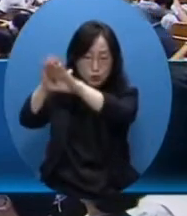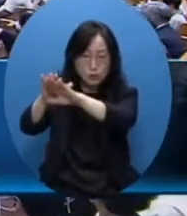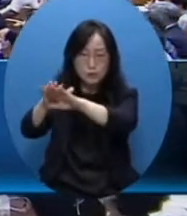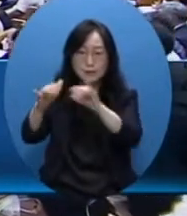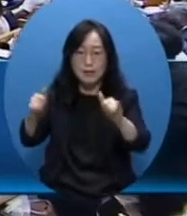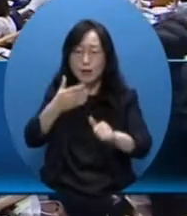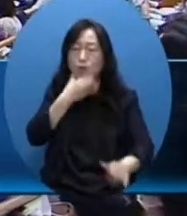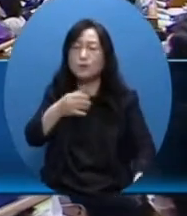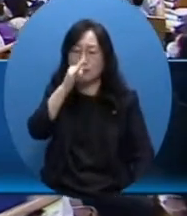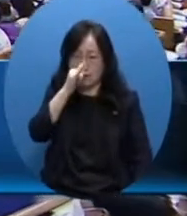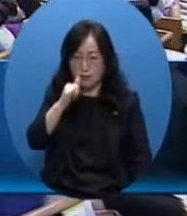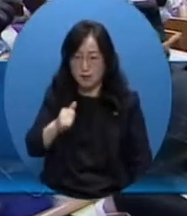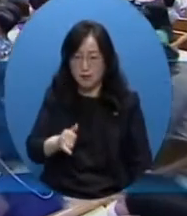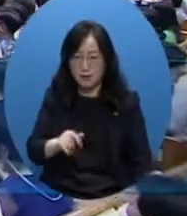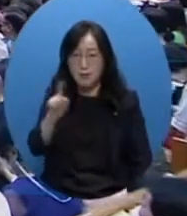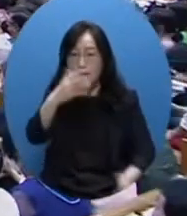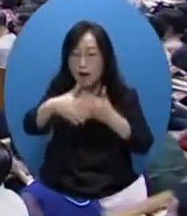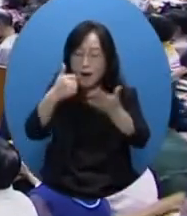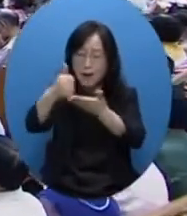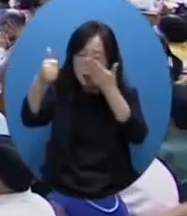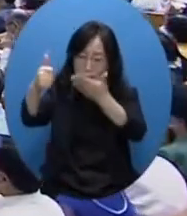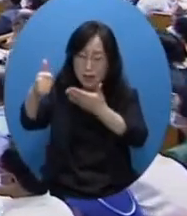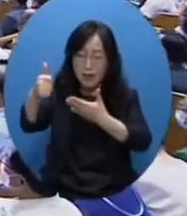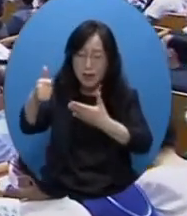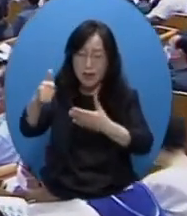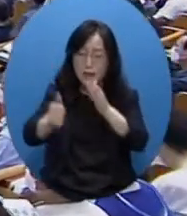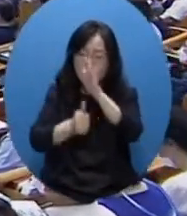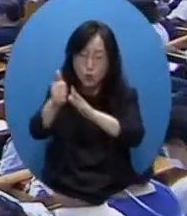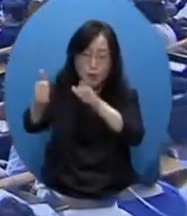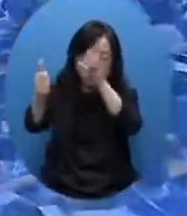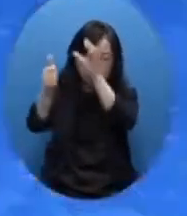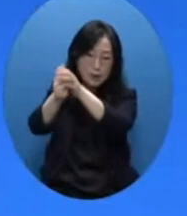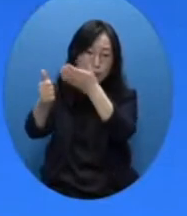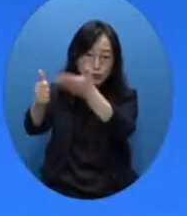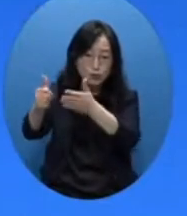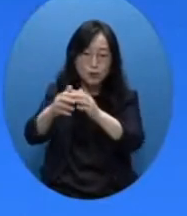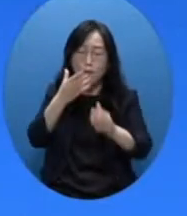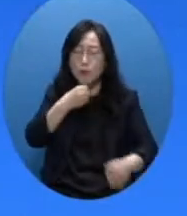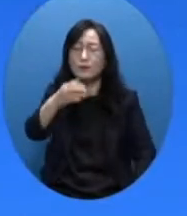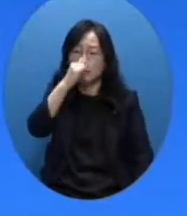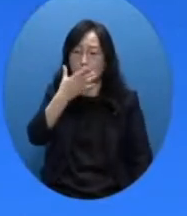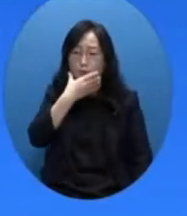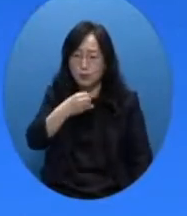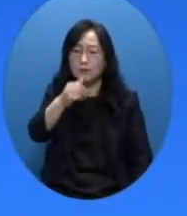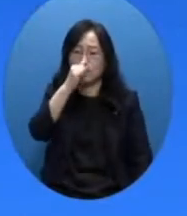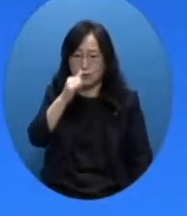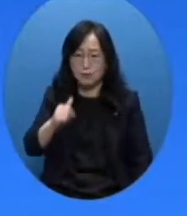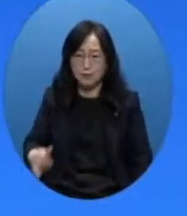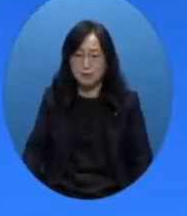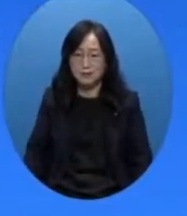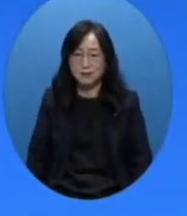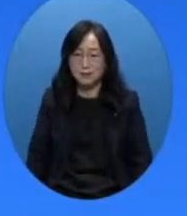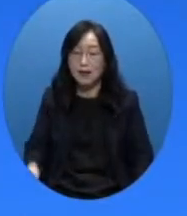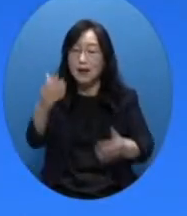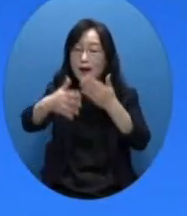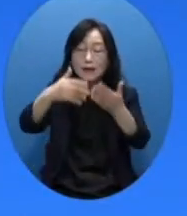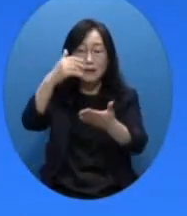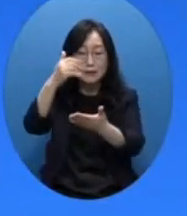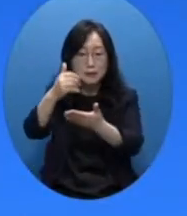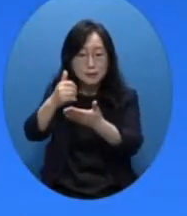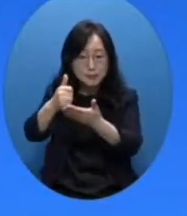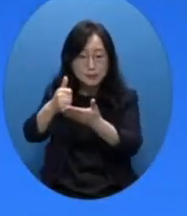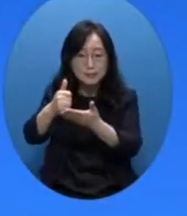있도다. 하나님께 소망을 두는 자는 복이 있도다. 복이 있도다. 복이 있도다. 하나님께서